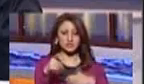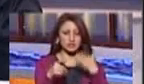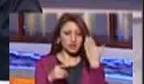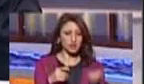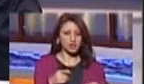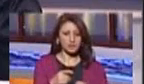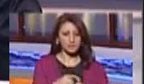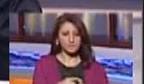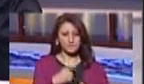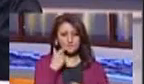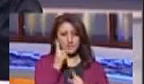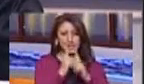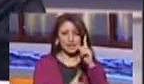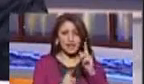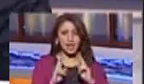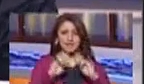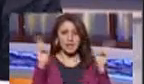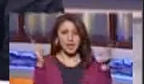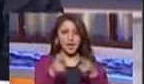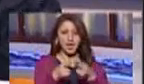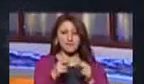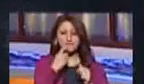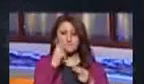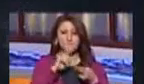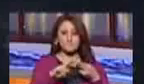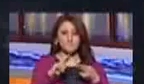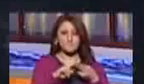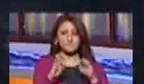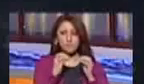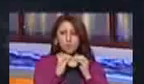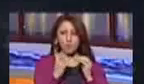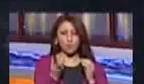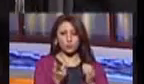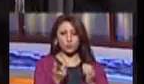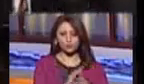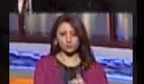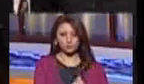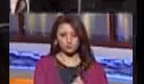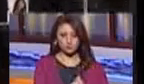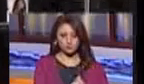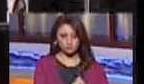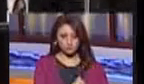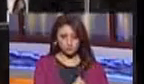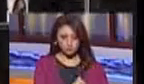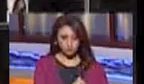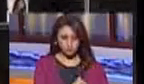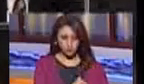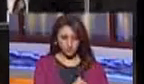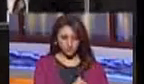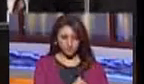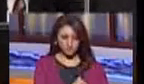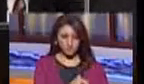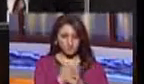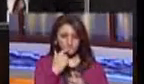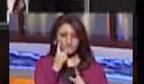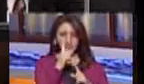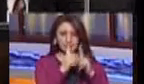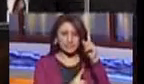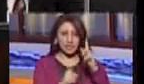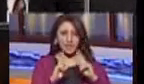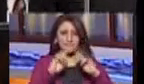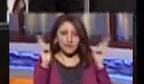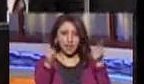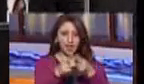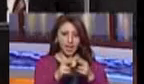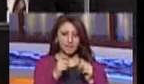قدمته بالنيابه عن موكلك للتصالح النهارده. هو معالي يا فندم، القرار اللي اتخذه معالي النائب العام